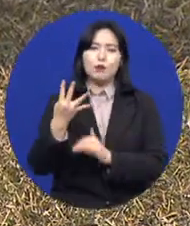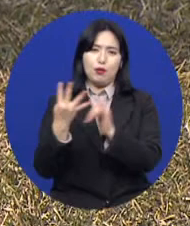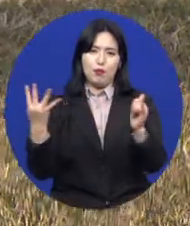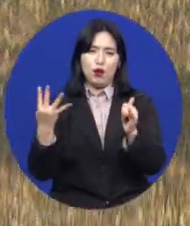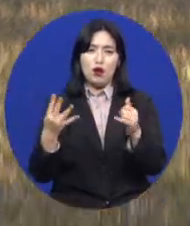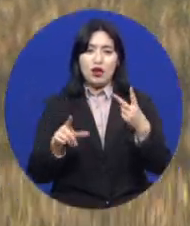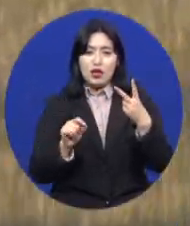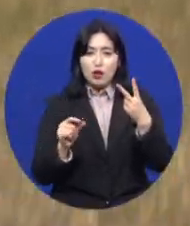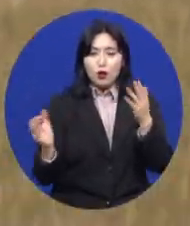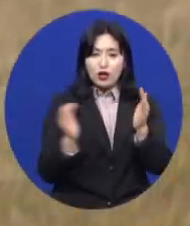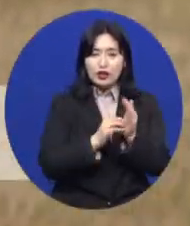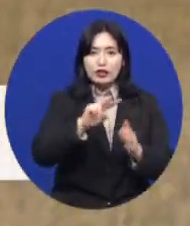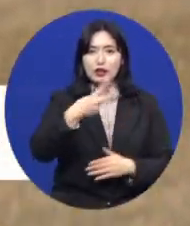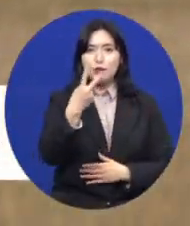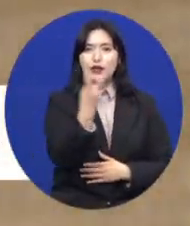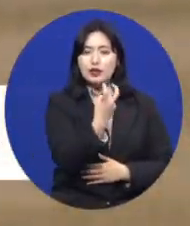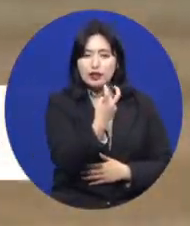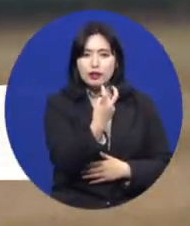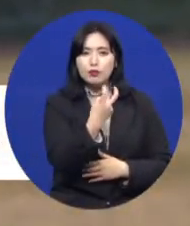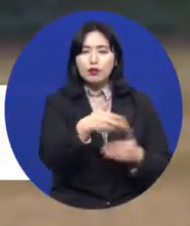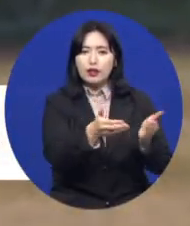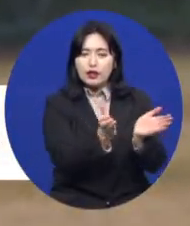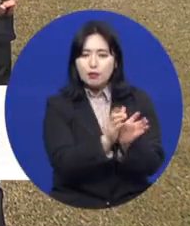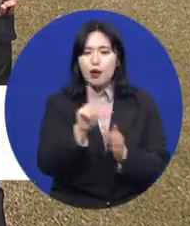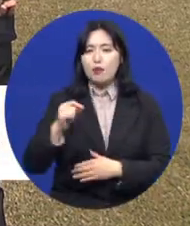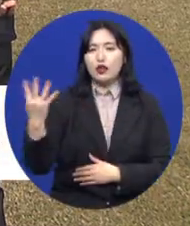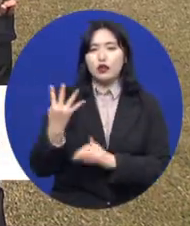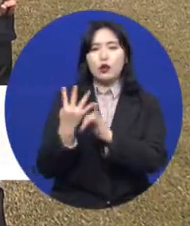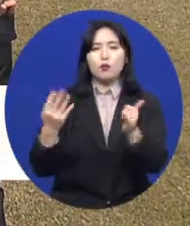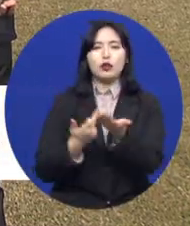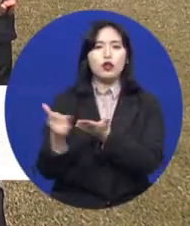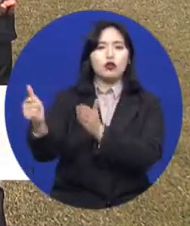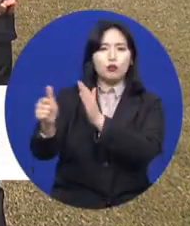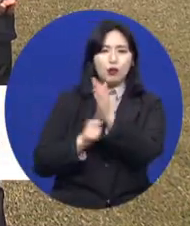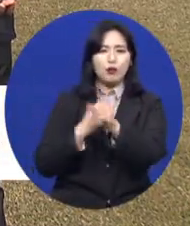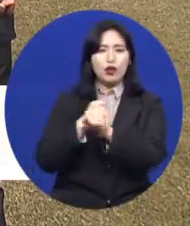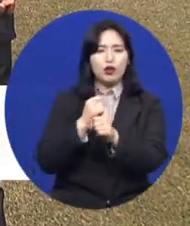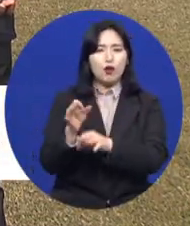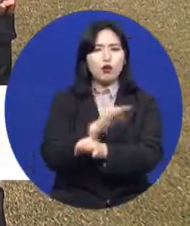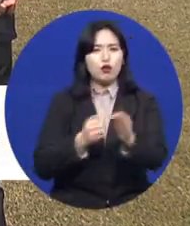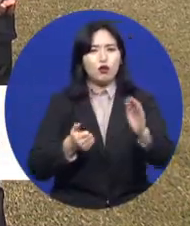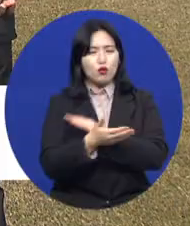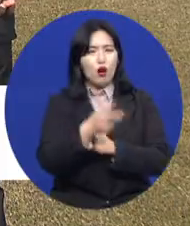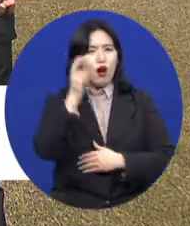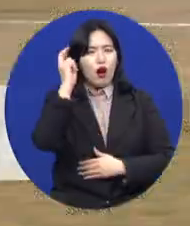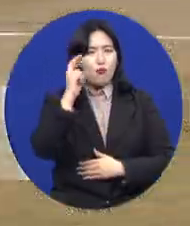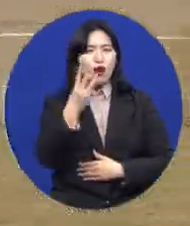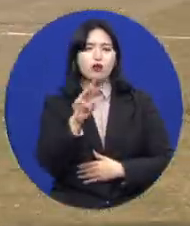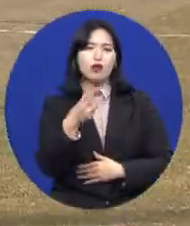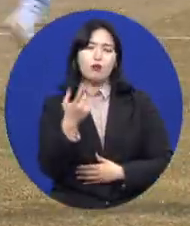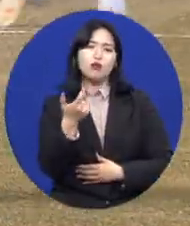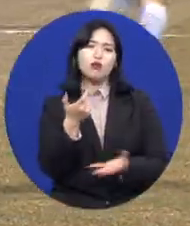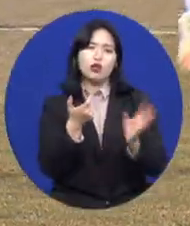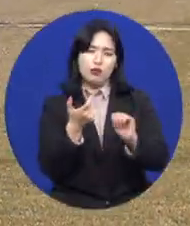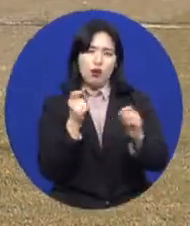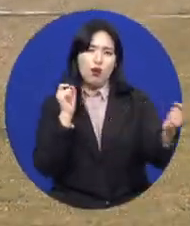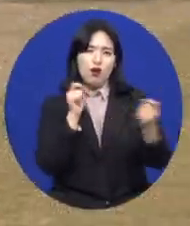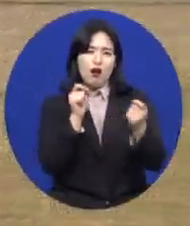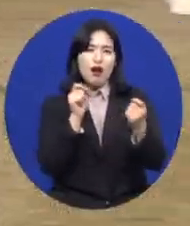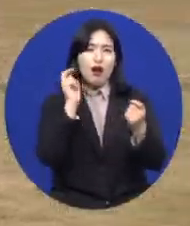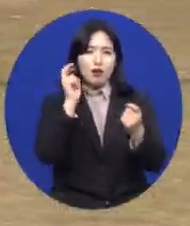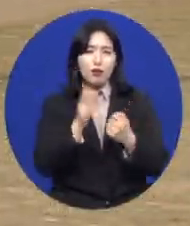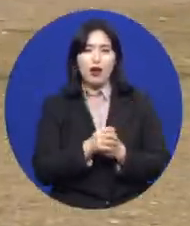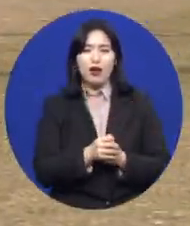다음 달 까지 220 개 팀 만 4천여 명의 제주를 찾아 경제적 파급 효과가 360억 원에 이를 것으로 예상되는 가운데